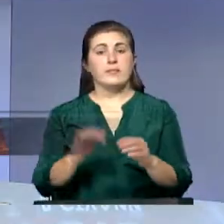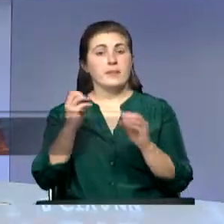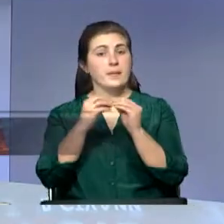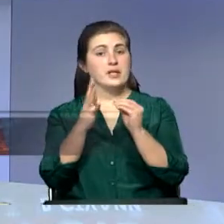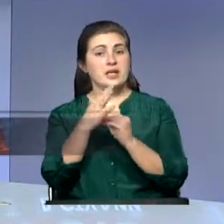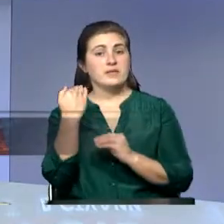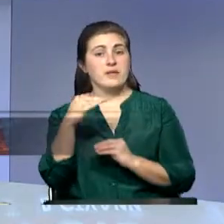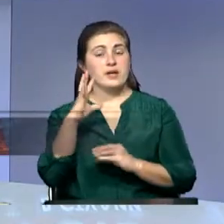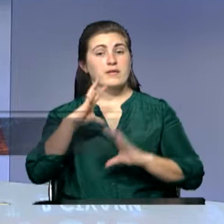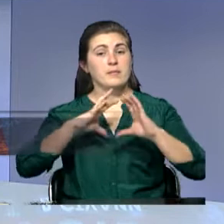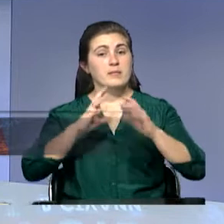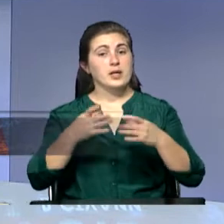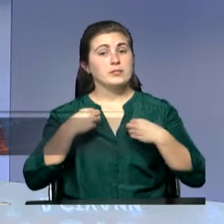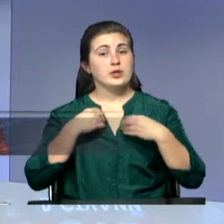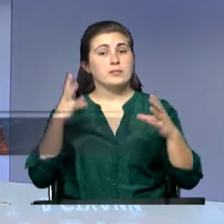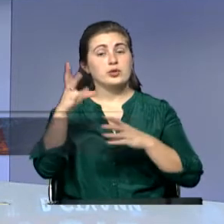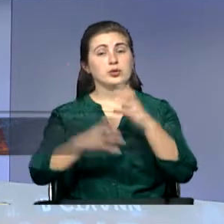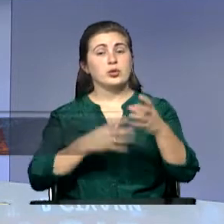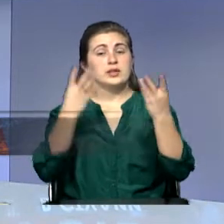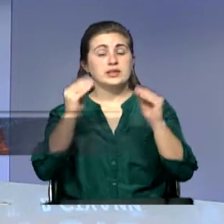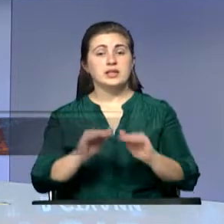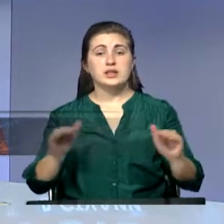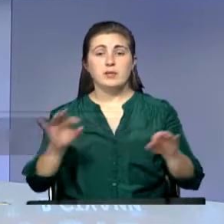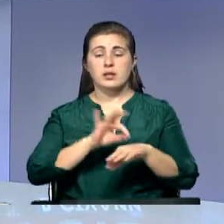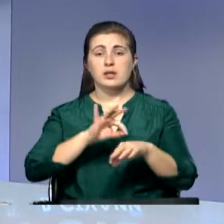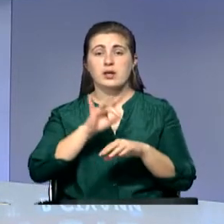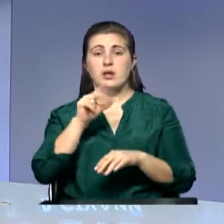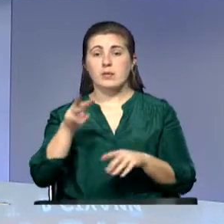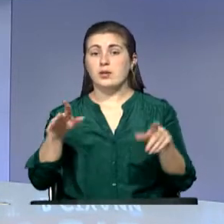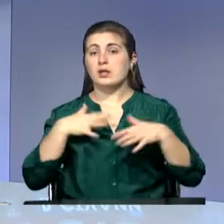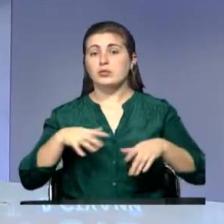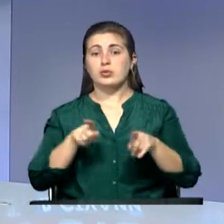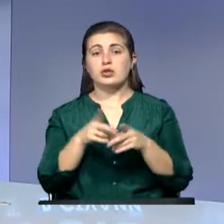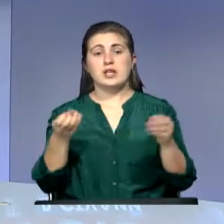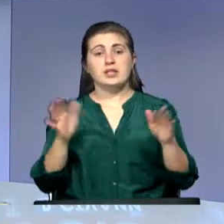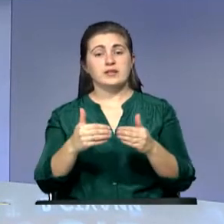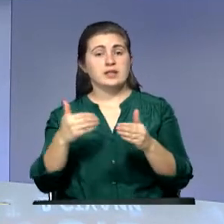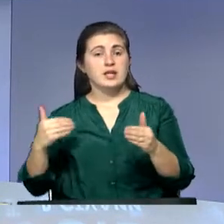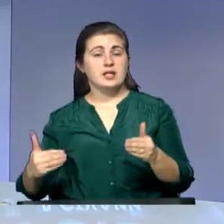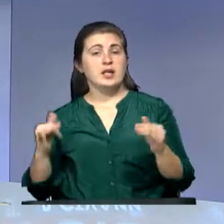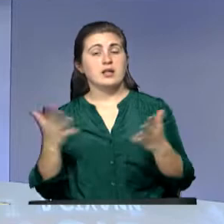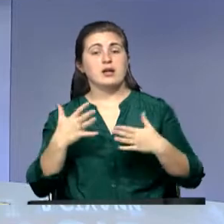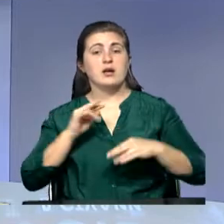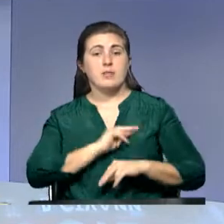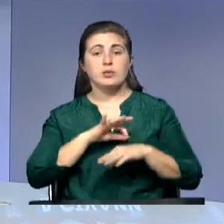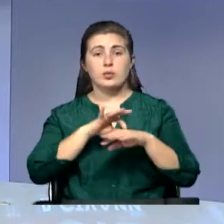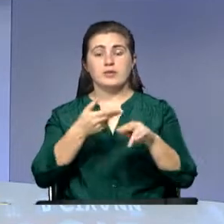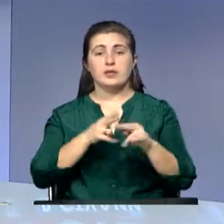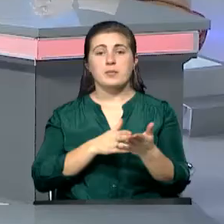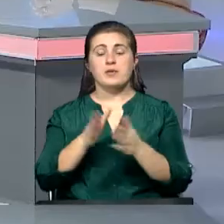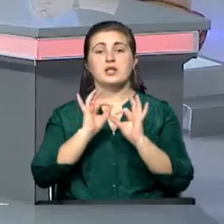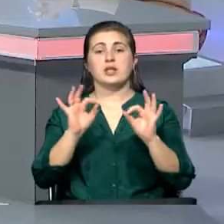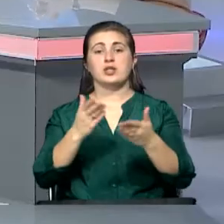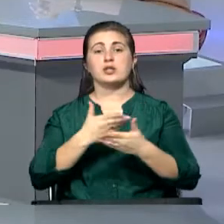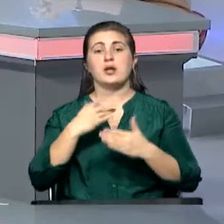15 февраля в мире отмечают Международный день детей, больных раком. Крым тоже не остался в стороне. И о том, какая работа проводится в этом направлении, нам